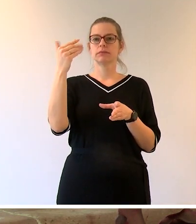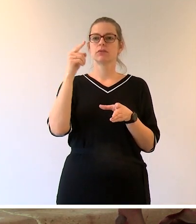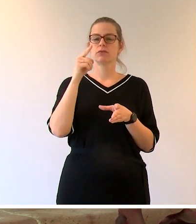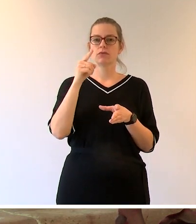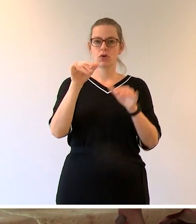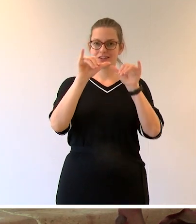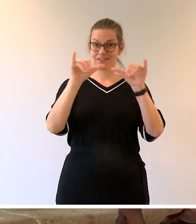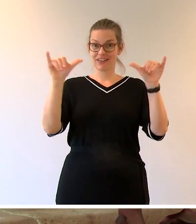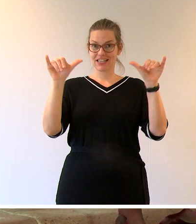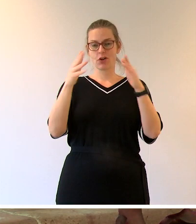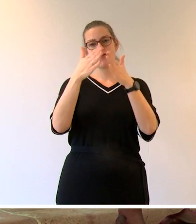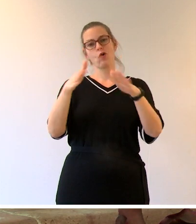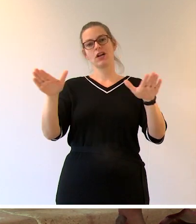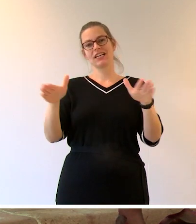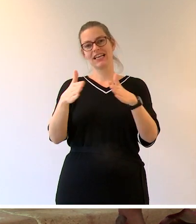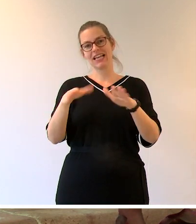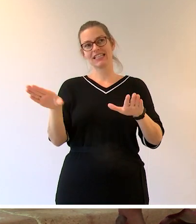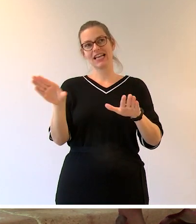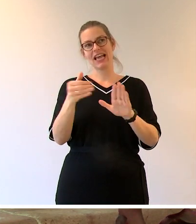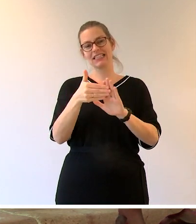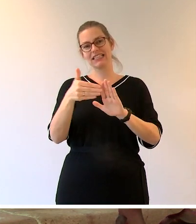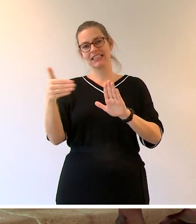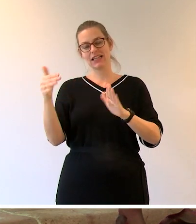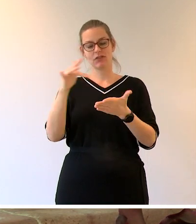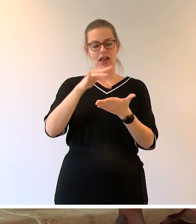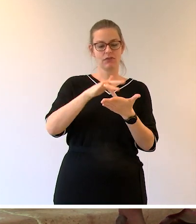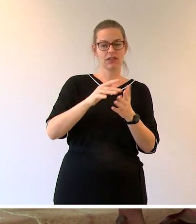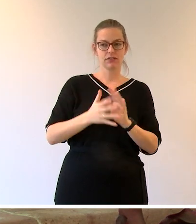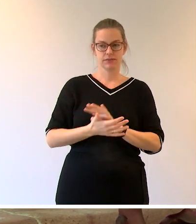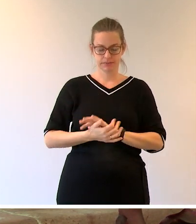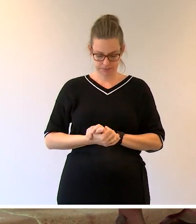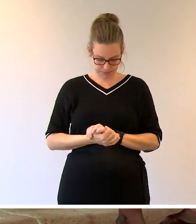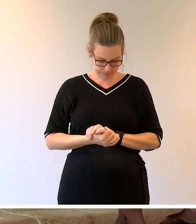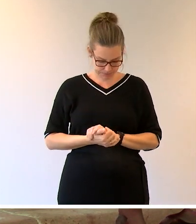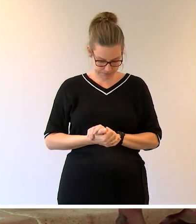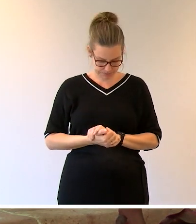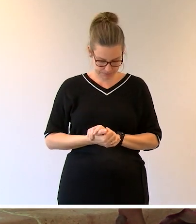het feest van Kerst en de tijd van Advent.